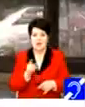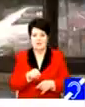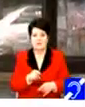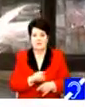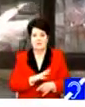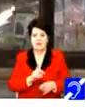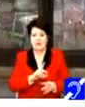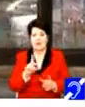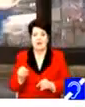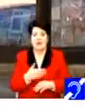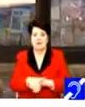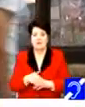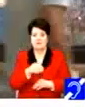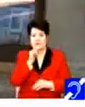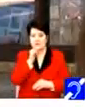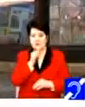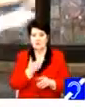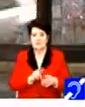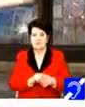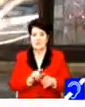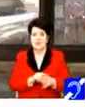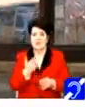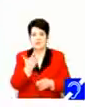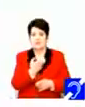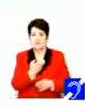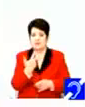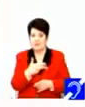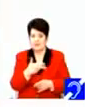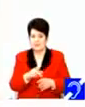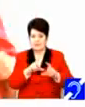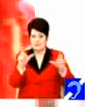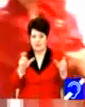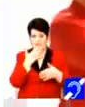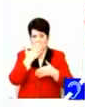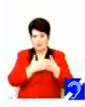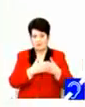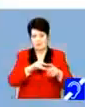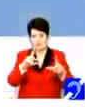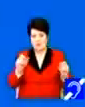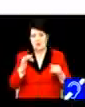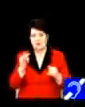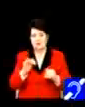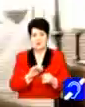vând ilegal produse din tutun. Legea interzice comercializarea tutunului în apropierea școlilor și spitalelor.